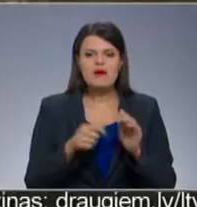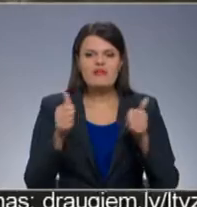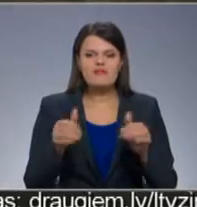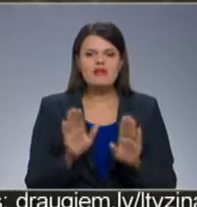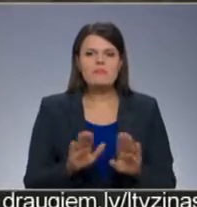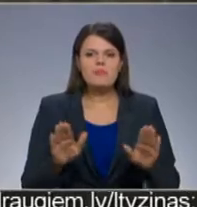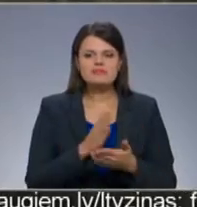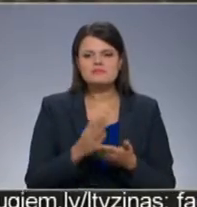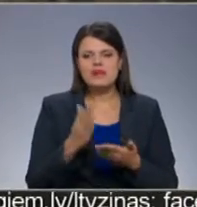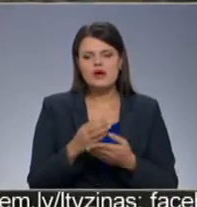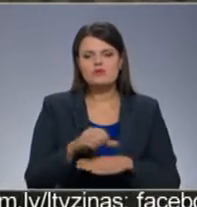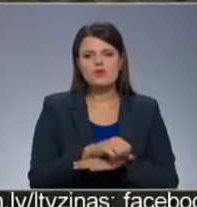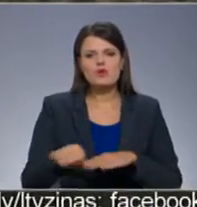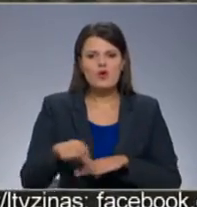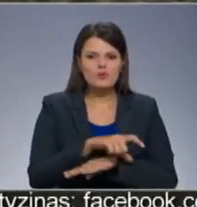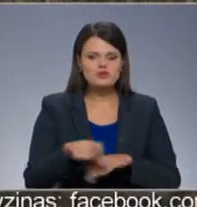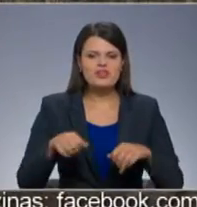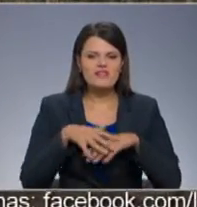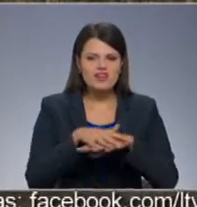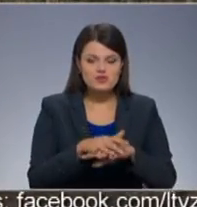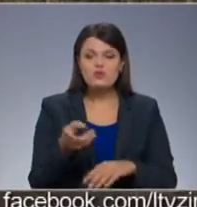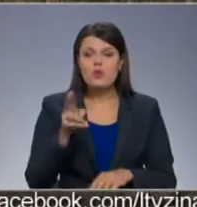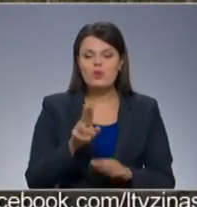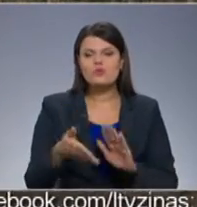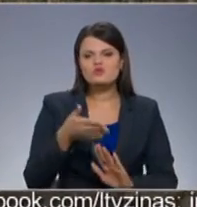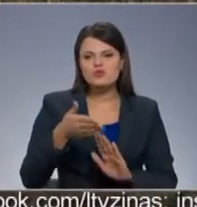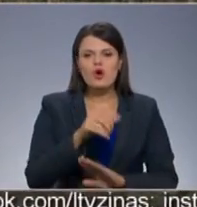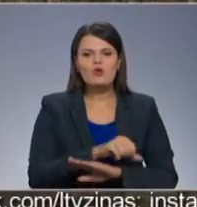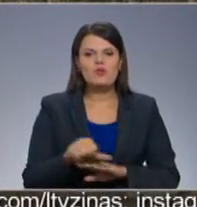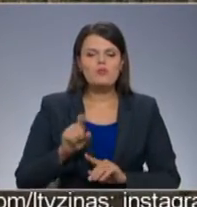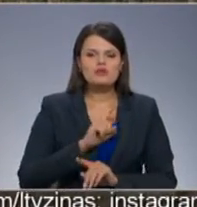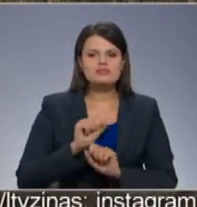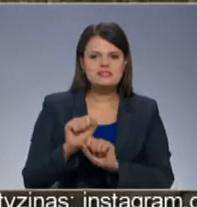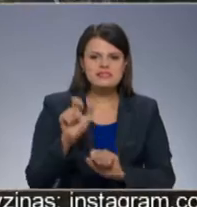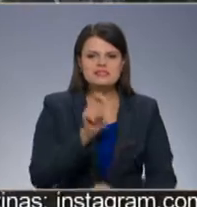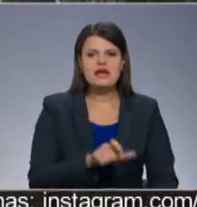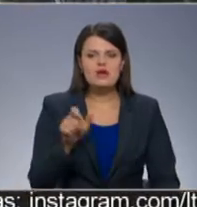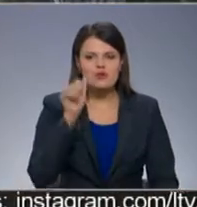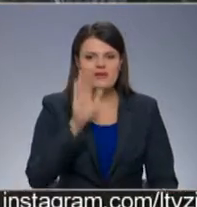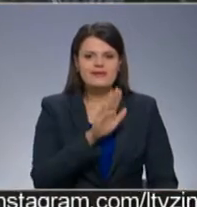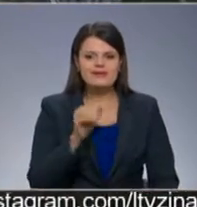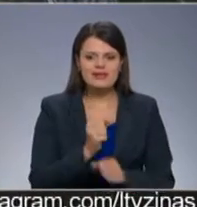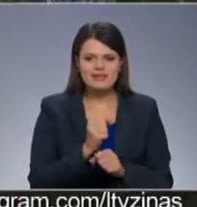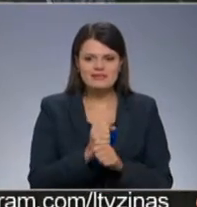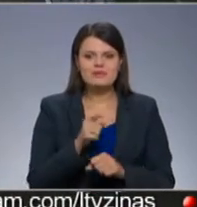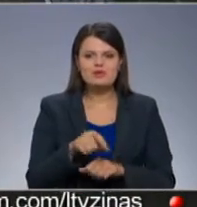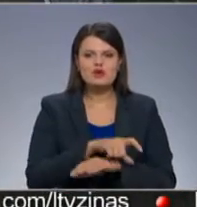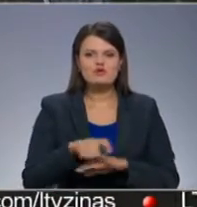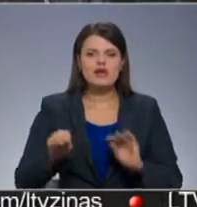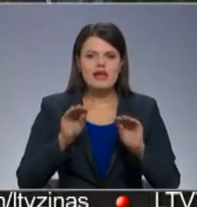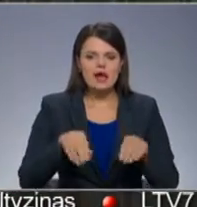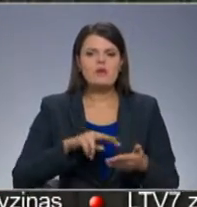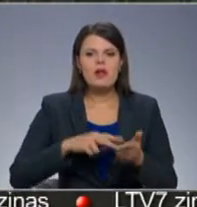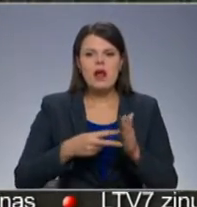pamazām sakārtota robežjoslas infrastruktūra un tiek uzlabots robežsargu ikdienas darbs. Robežjoslas iekārtošanu